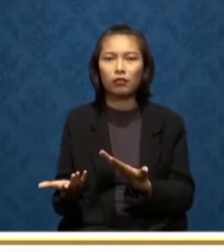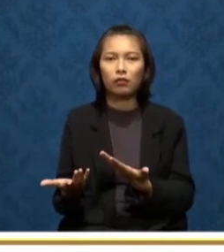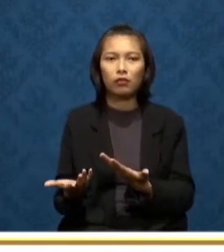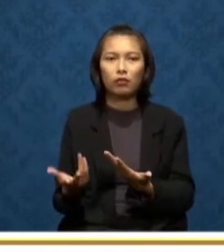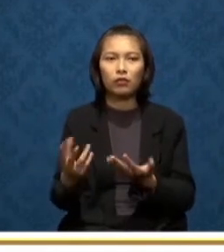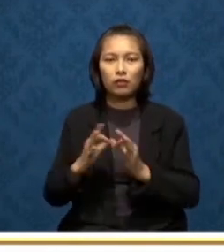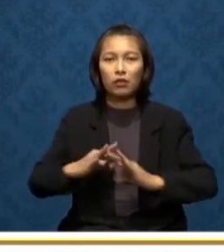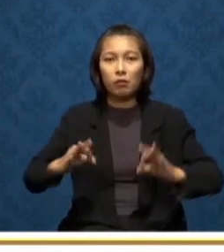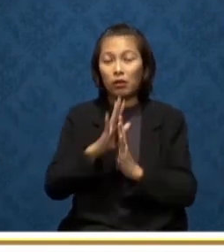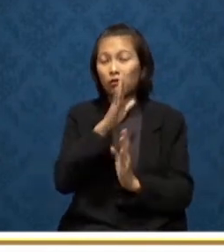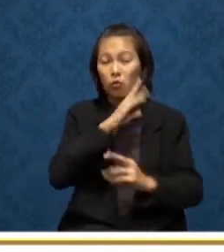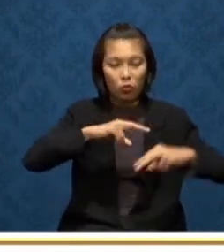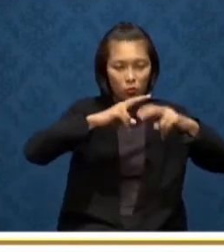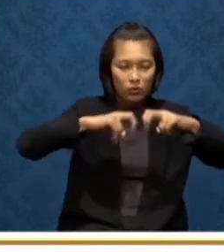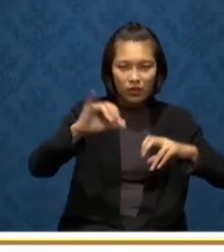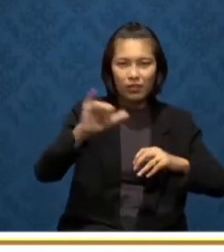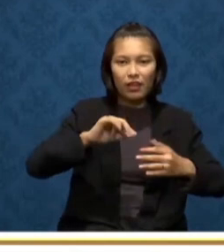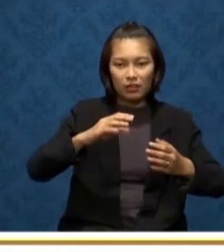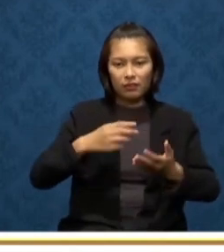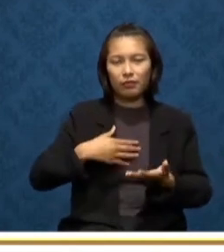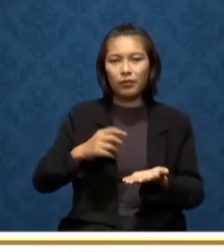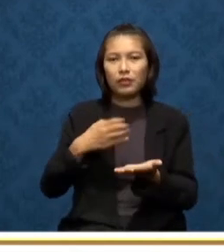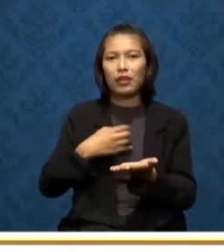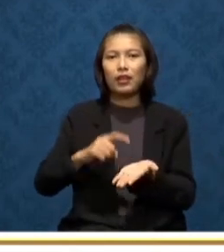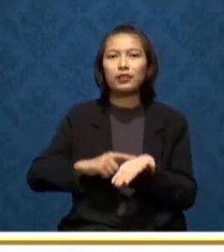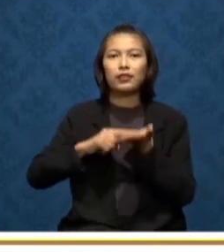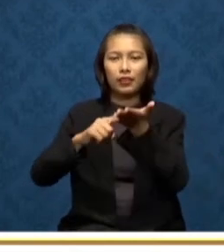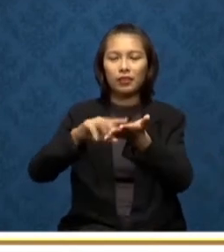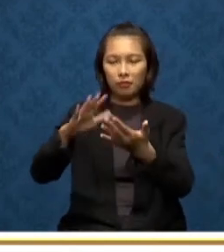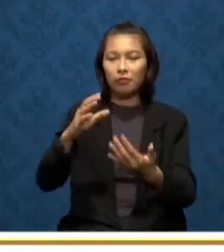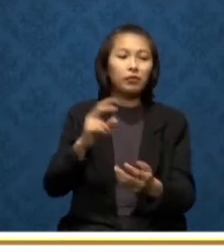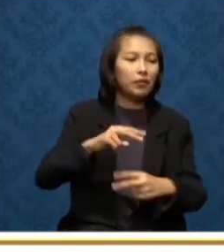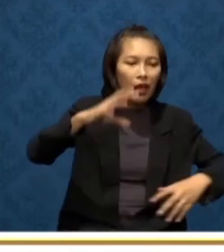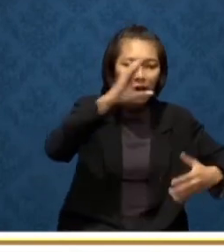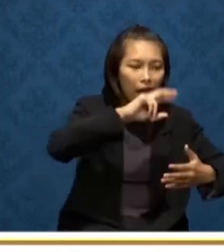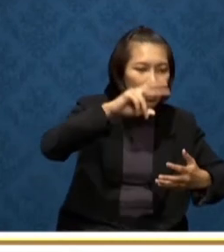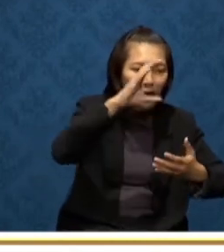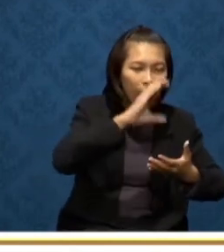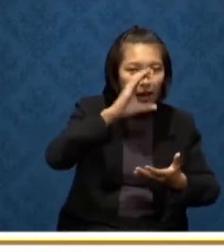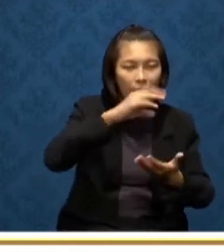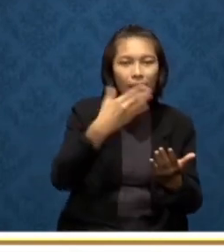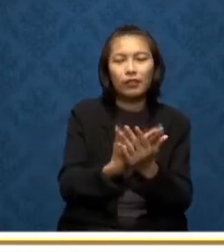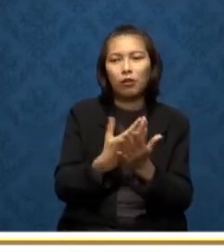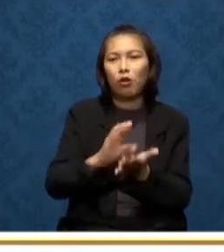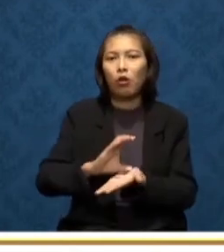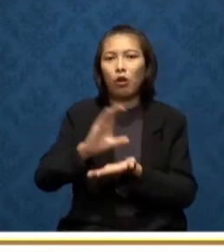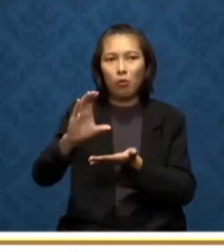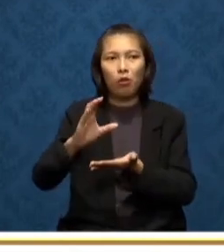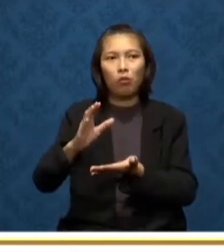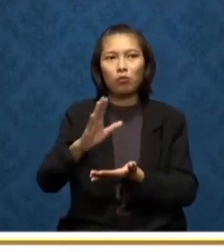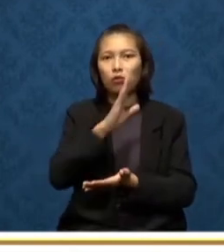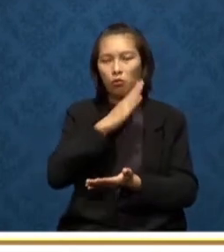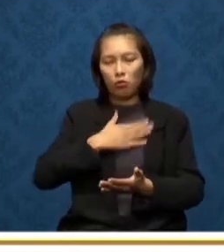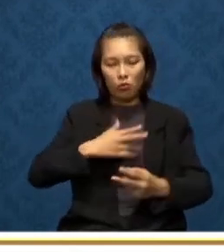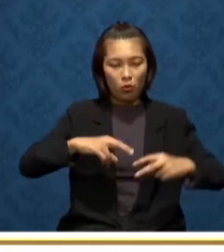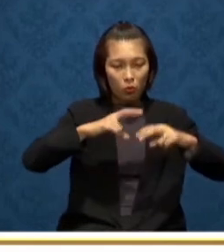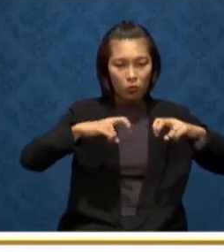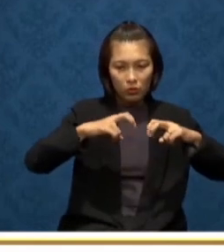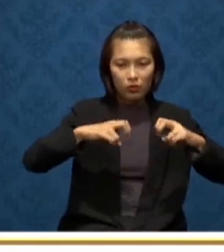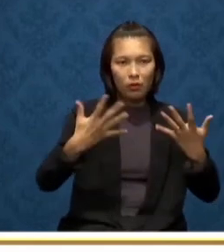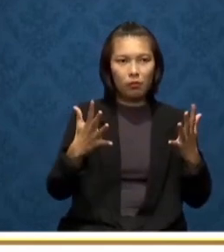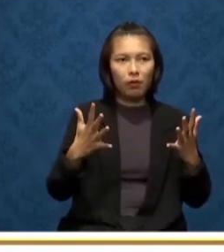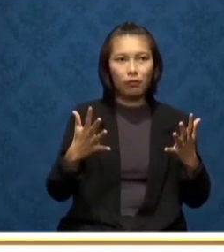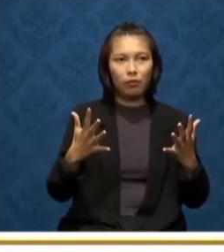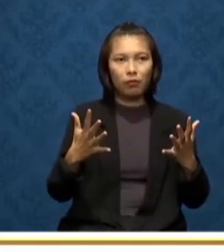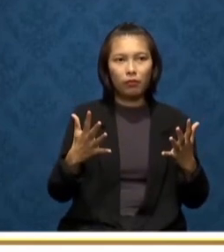ผมขอเสนอแล้วจะหางบประมาณให้ท่านทำวิจัยเรื่องนี้ถ้าไม่ทำวิจัยผมควรองค์